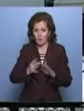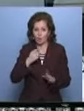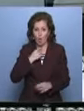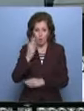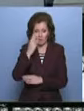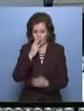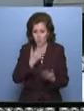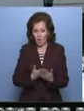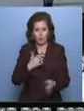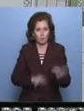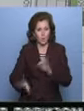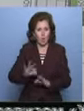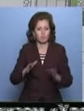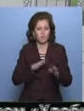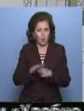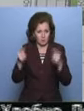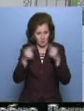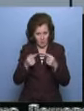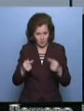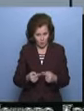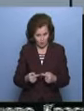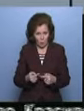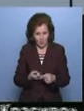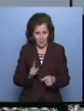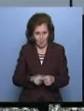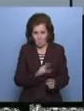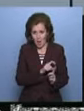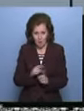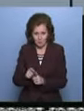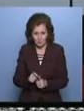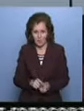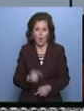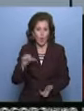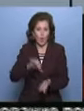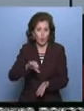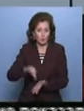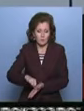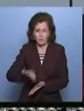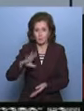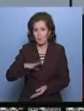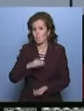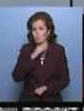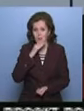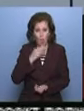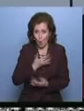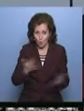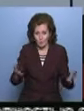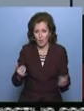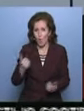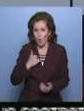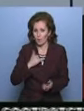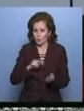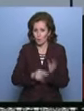проект полностью соответствует этим параметрам. Участников было много. Но у нас оказался